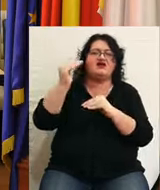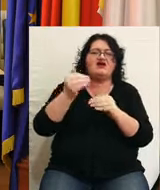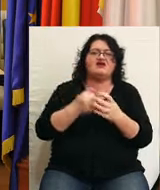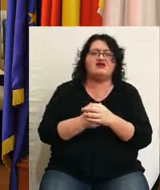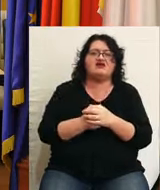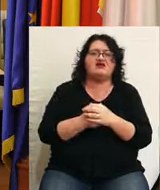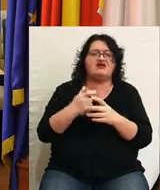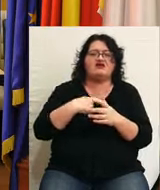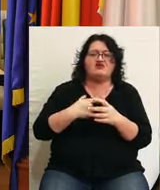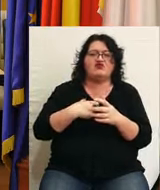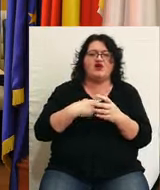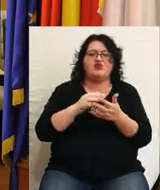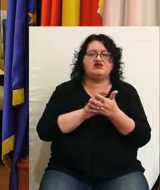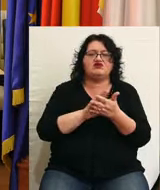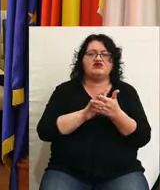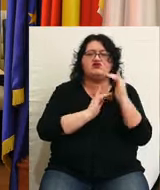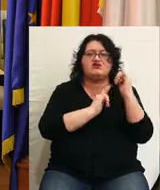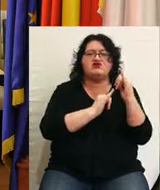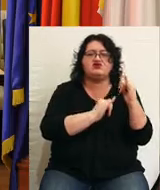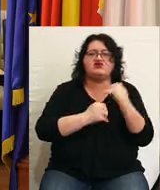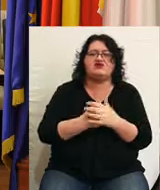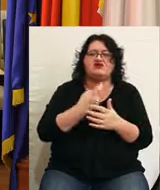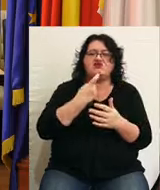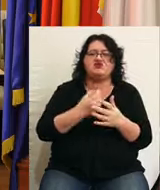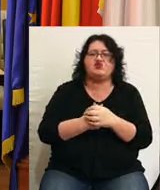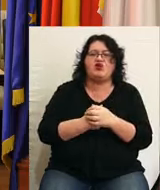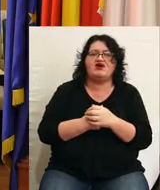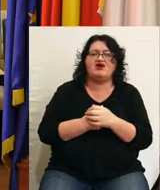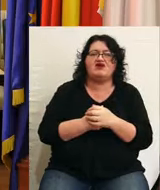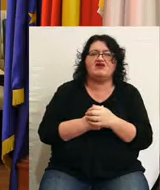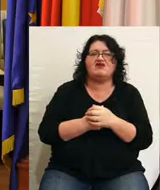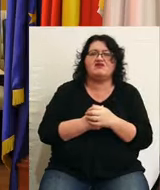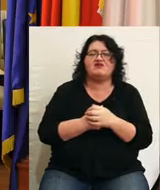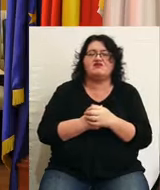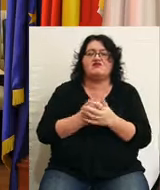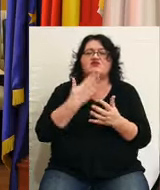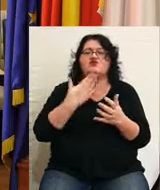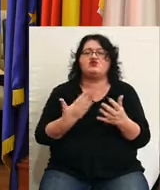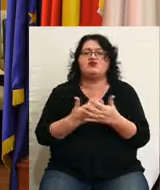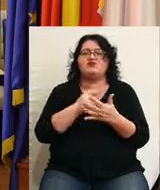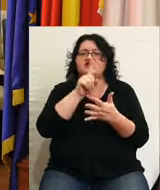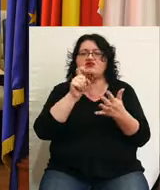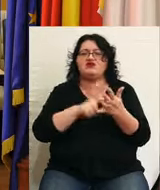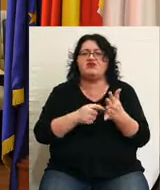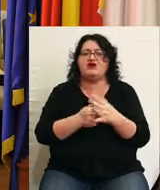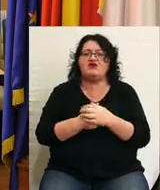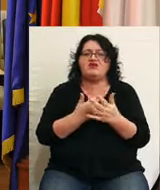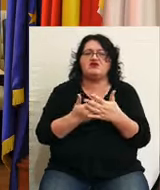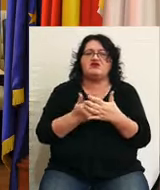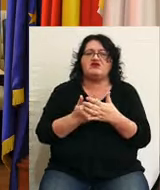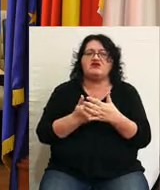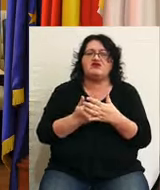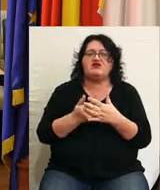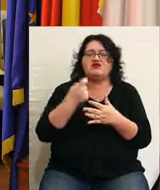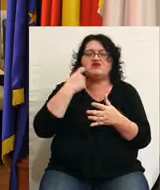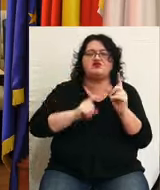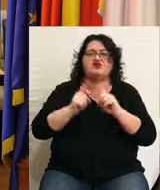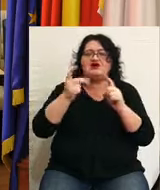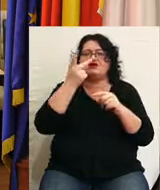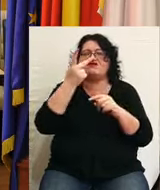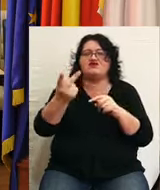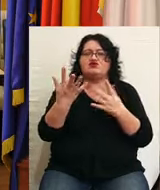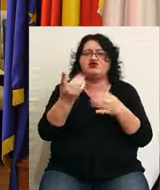Nu a putut în niciun fel să ajute Timișoara? Vă mulțumesc pentru întrebare, pentru că nu știu dacă ați văzut,